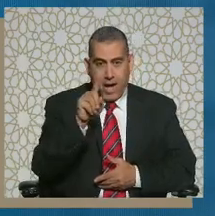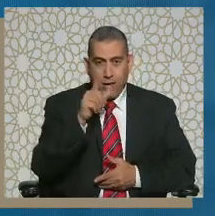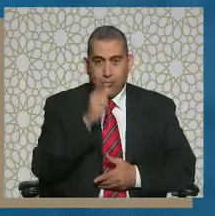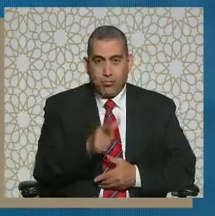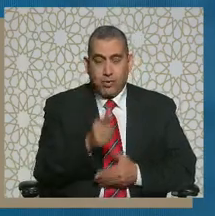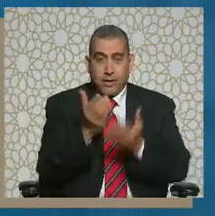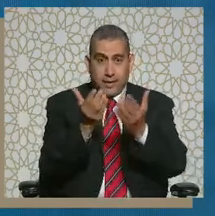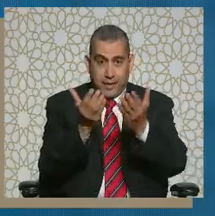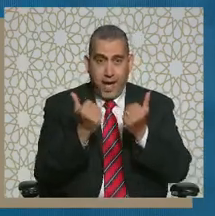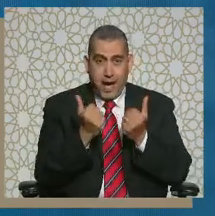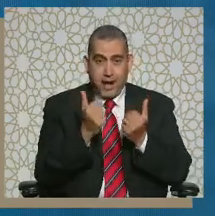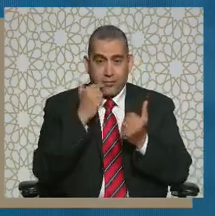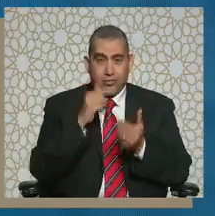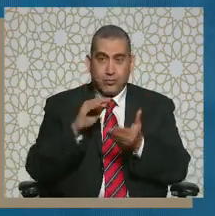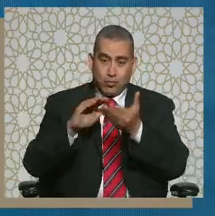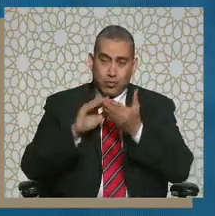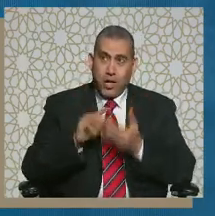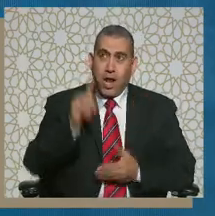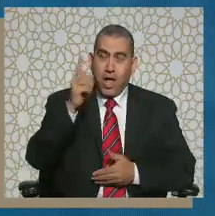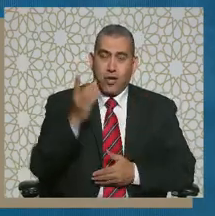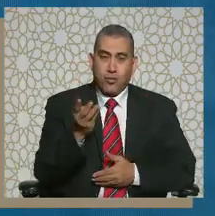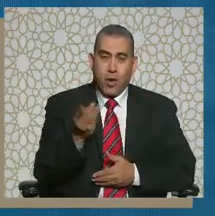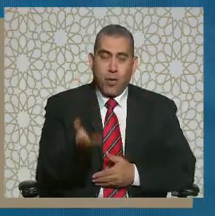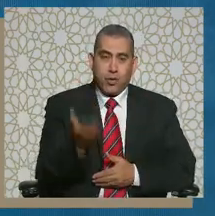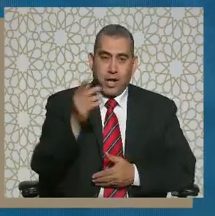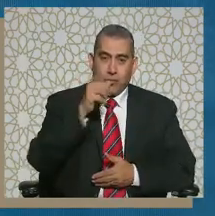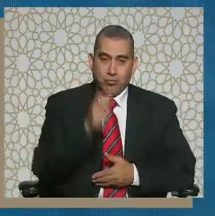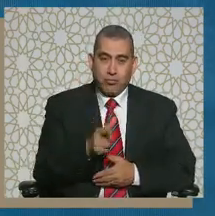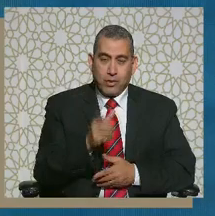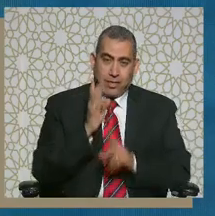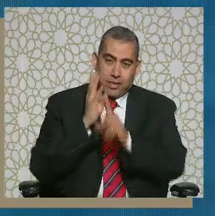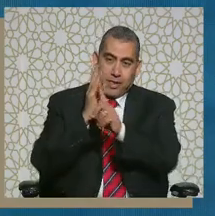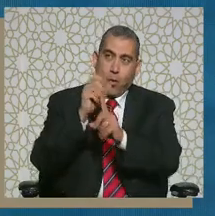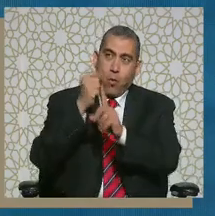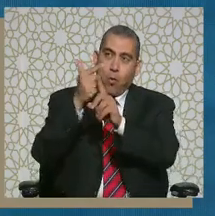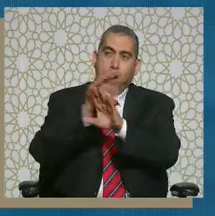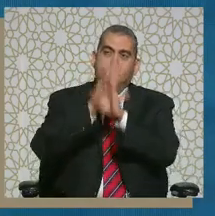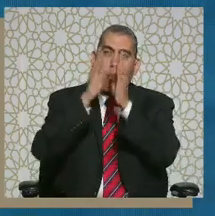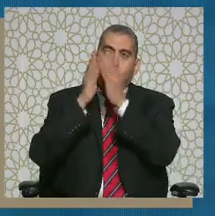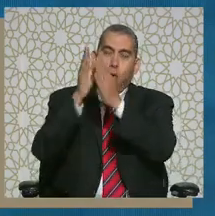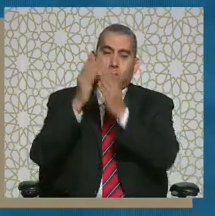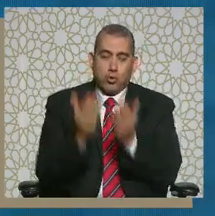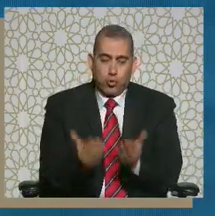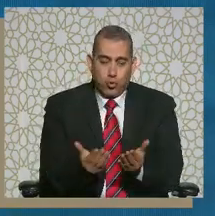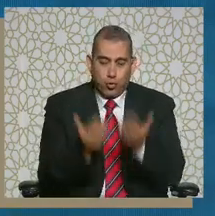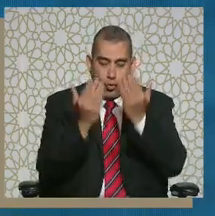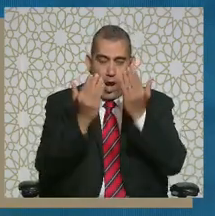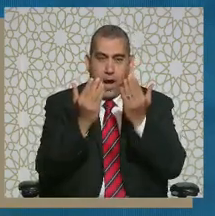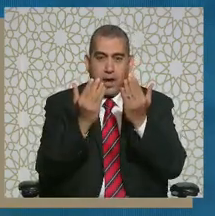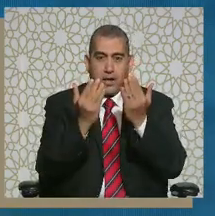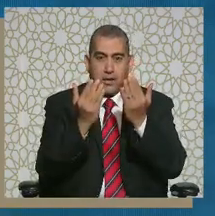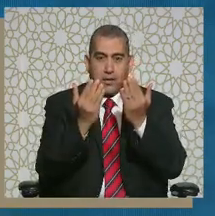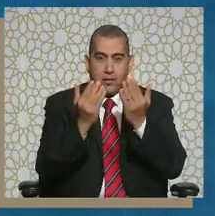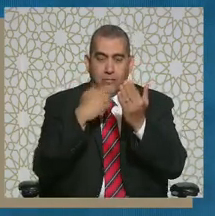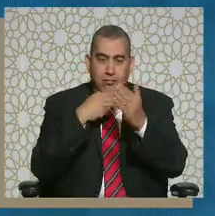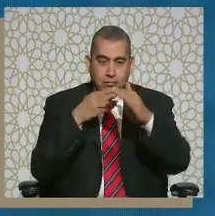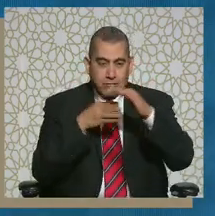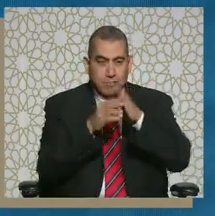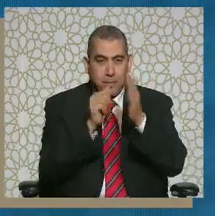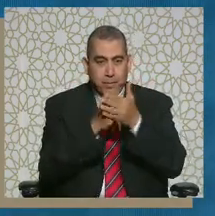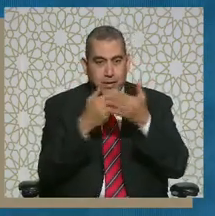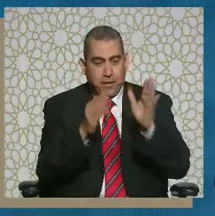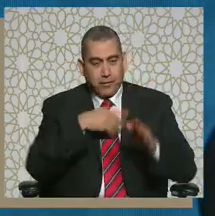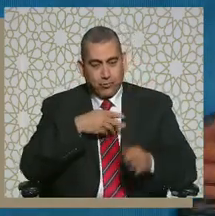تعالى نستعين بالله سبحانه وتعالى ونتوكل على الله وندعو بدعاء الخروج من المنزل اللي